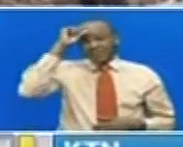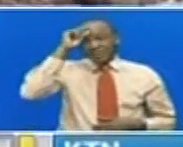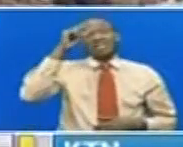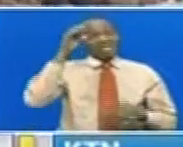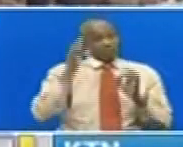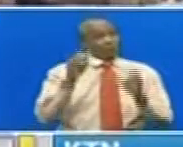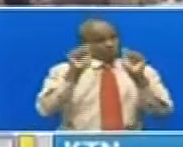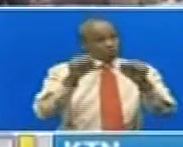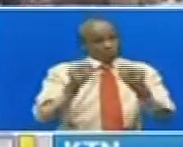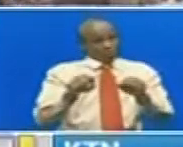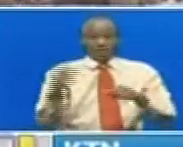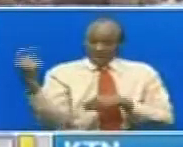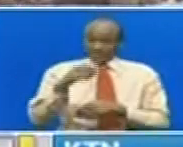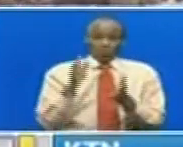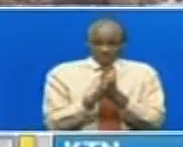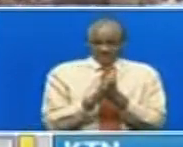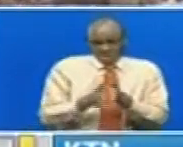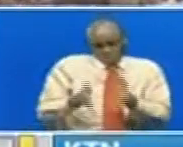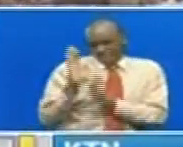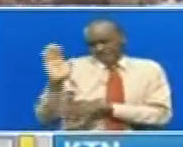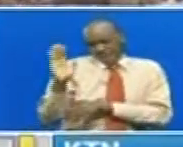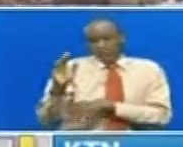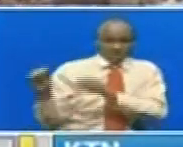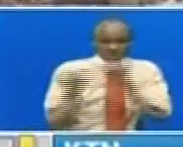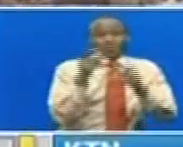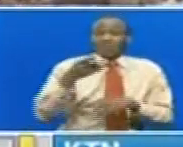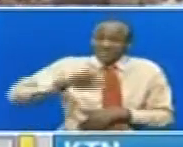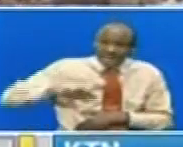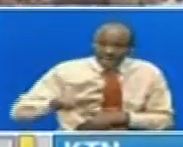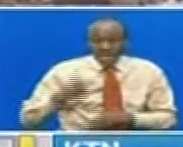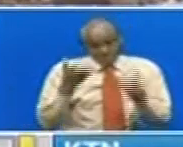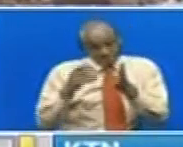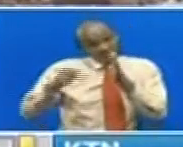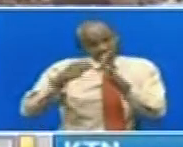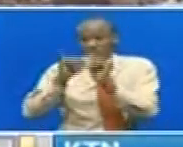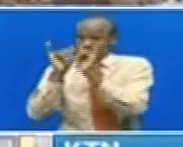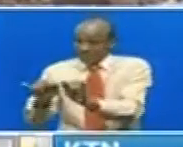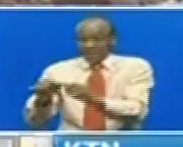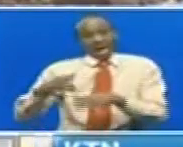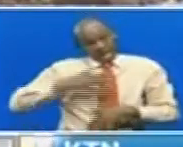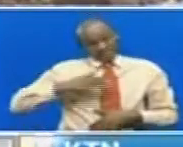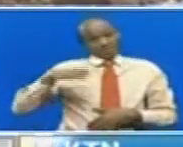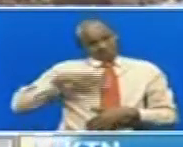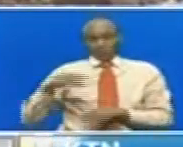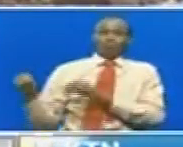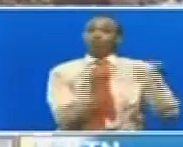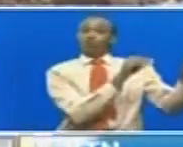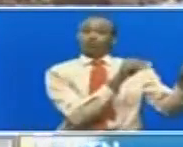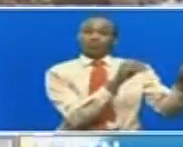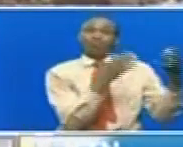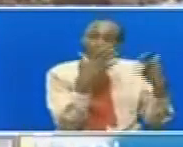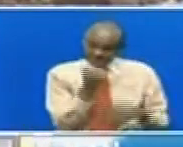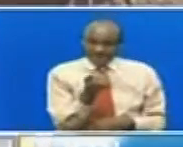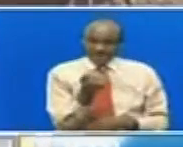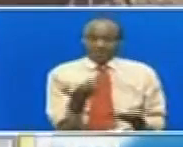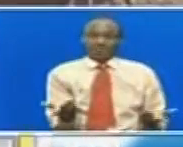inawezekana ije na mbinu kutuhamisha katika sehemu. Kama imeshindikana kiwanda ubaki hapa, basi wahamishe wakaje hii sehemu, watafutwe sehemu nyingine,